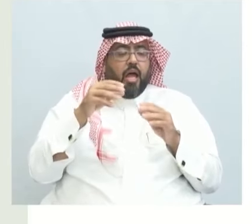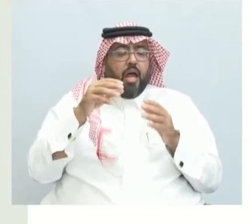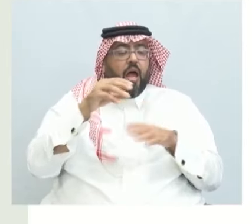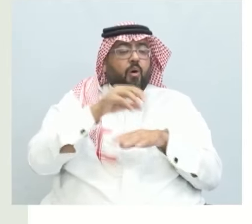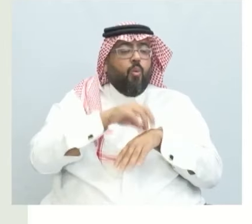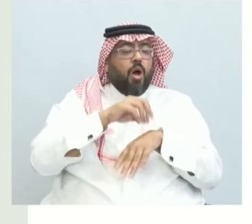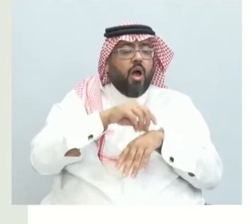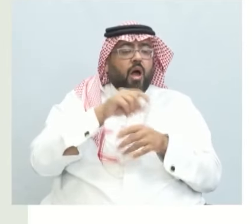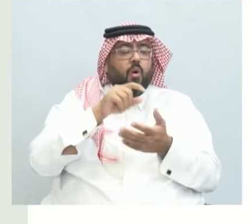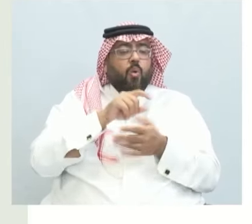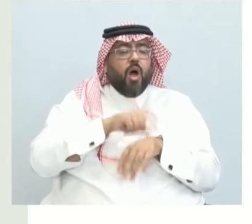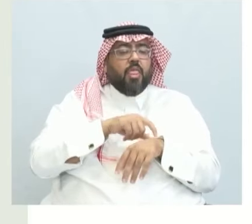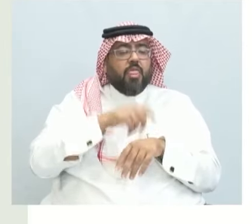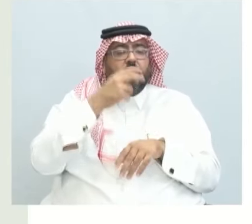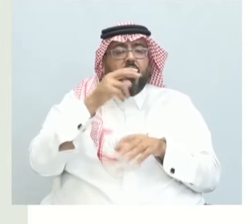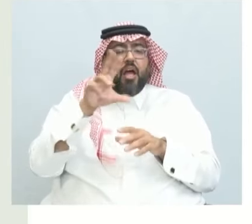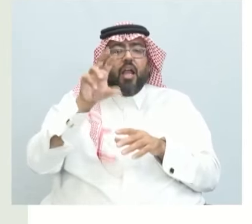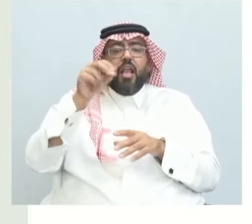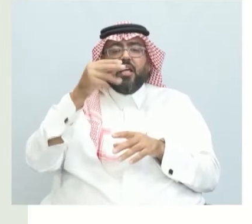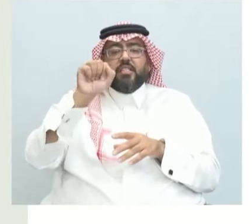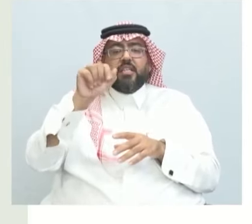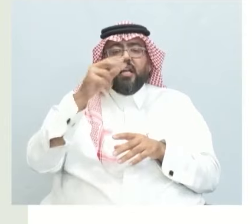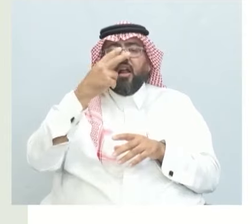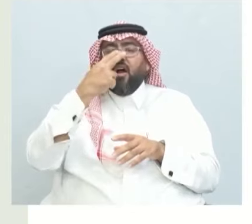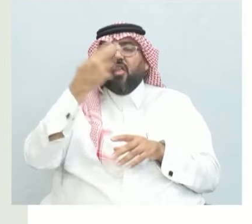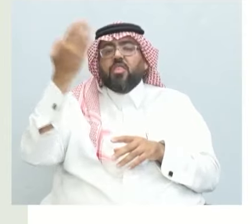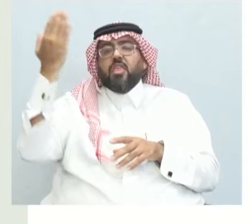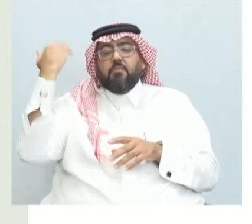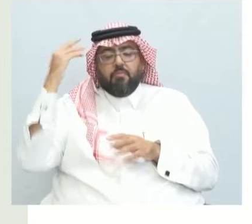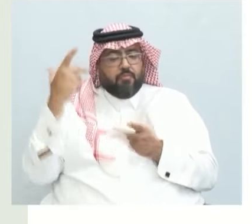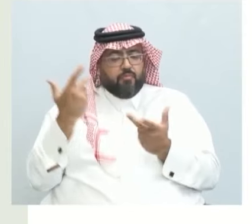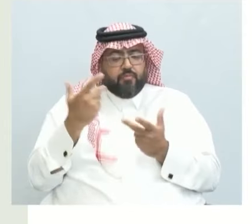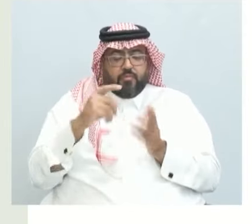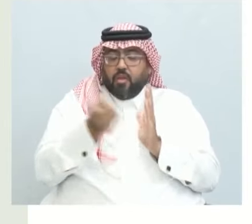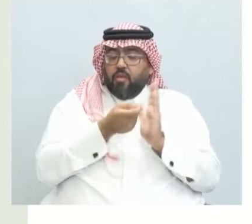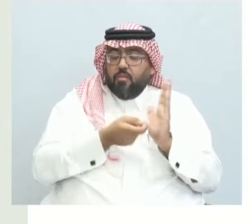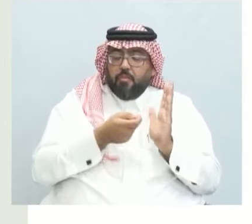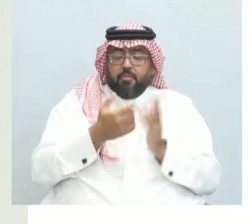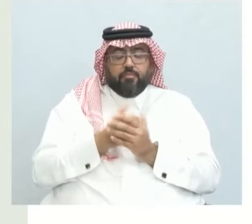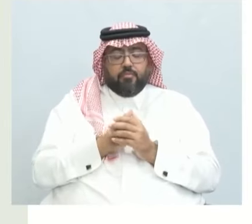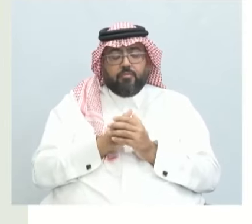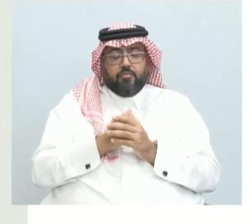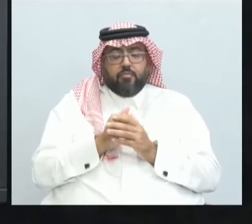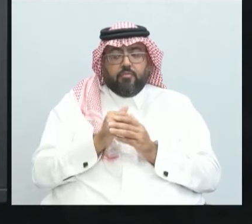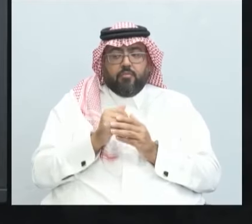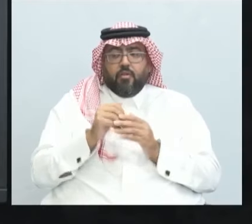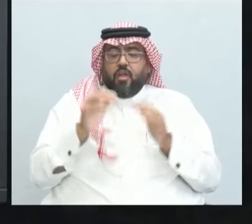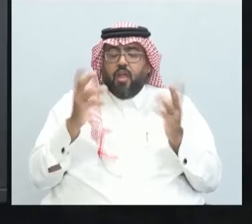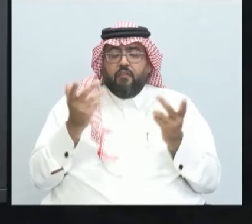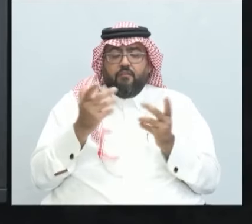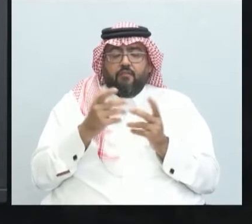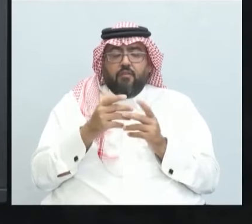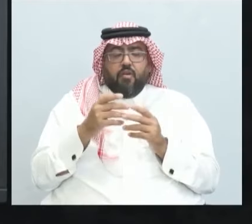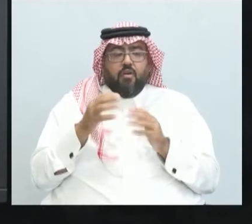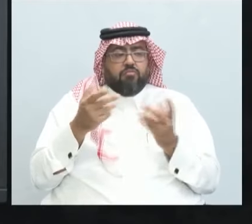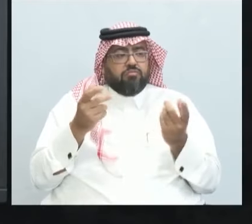تحدث عن العصر الجاهلي ماذا تعرف عن العصر الجاهلي دون ابرز ما تعرف ماذا تعرف عن العصر الجاهلي كيف كانوا اهم